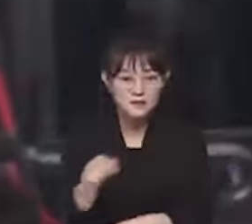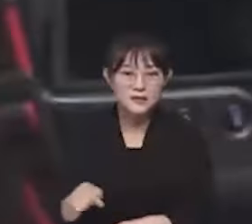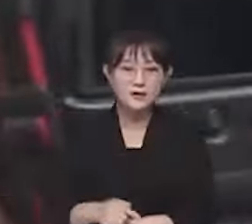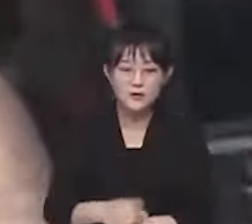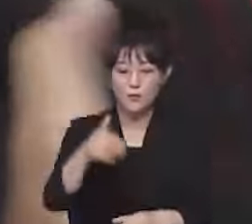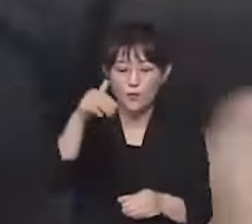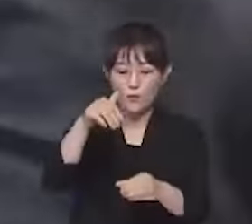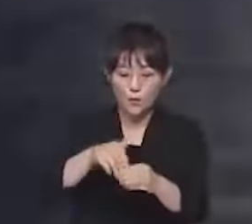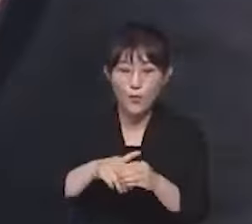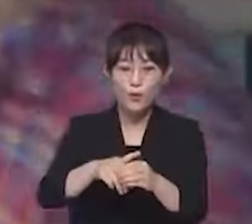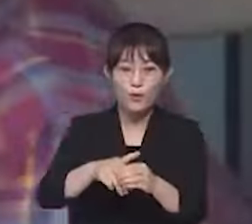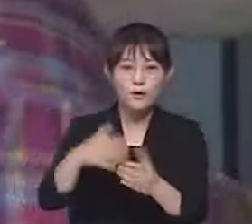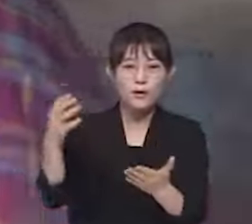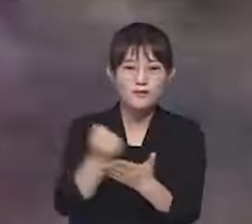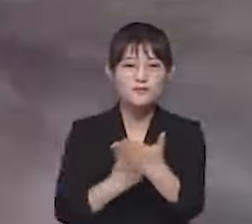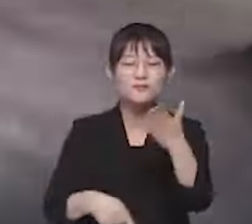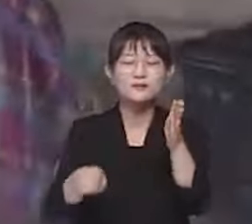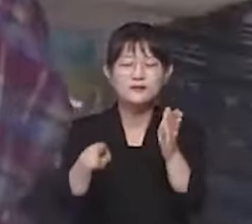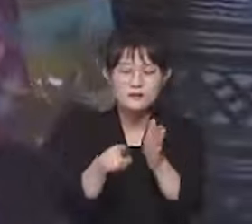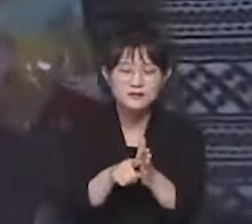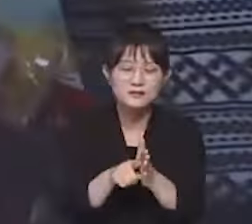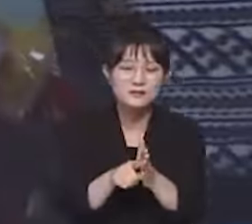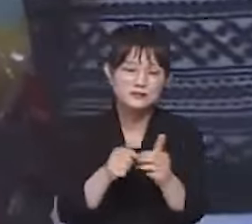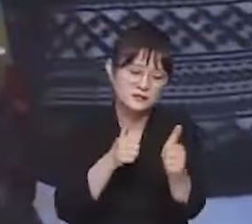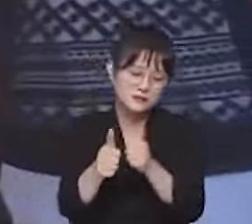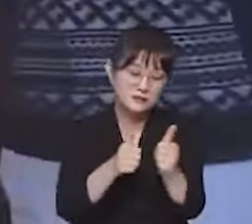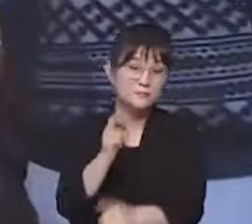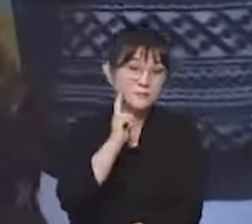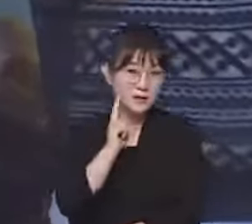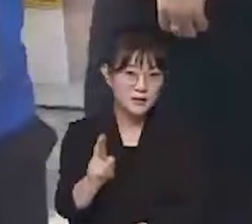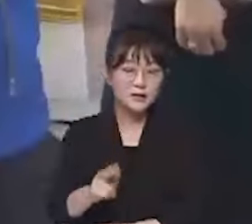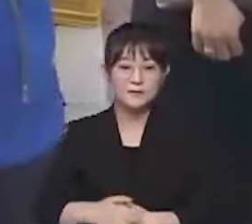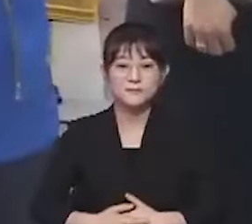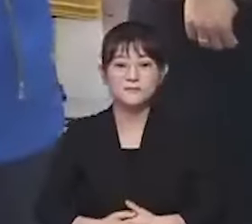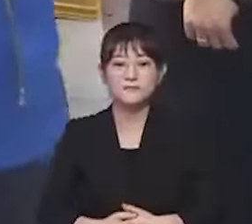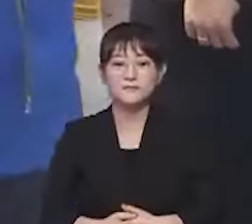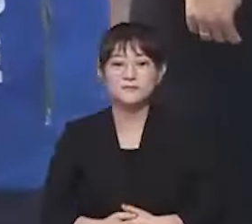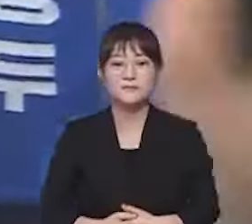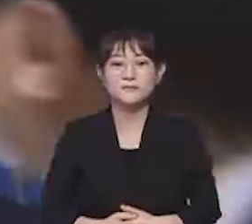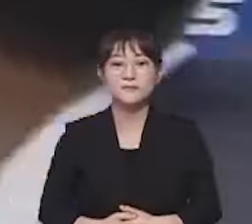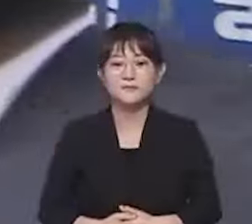쟁탈전이 갈수록 치열해지고 있습니다. KBC 정경원입니다.